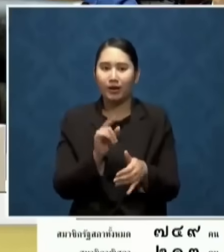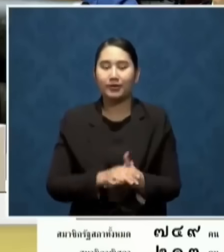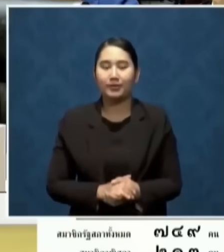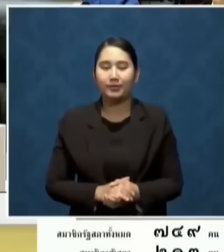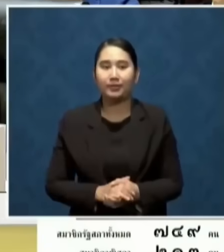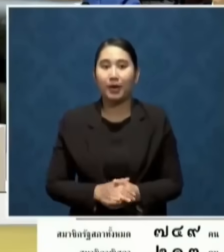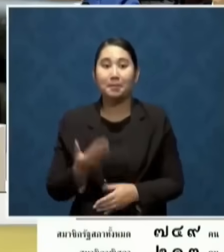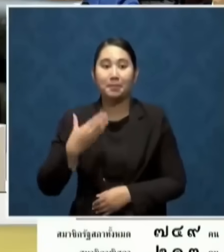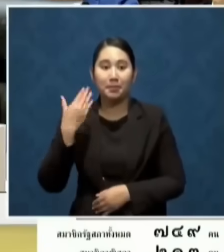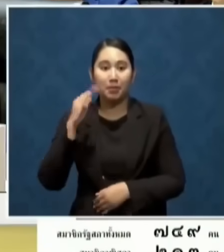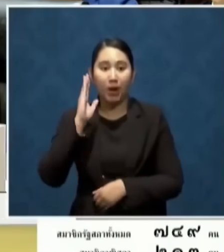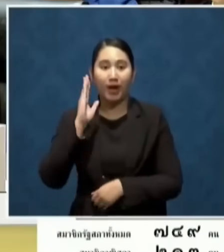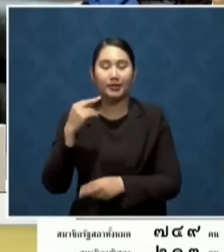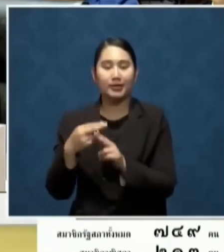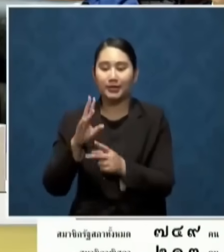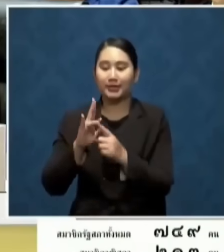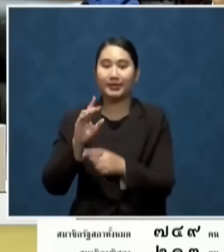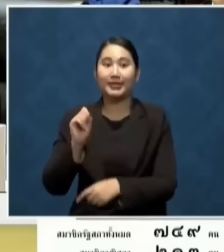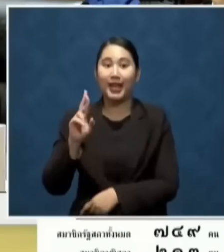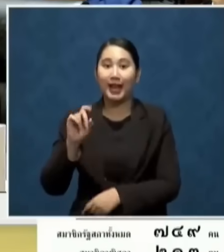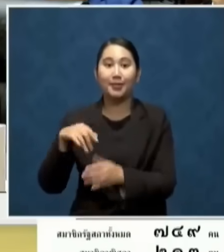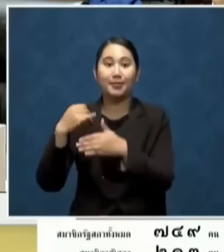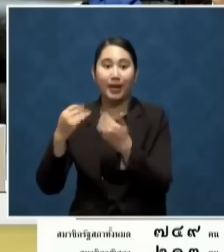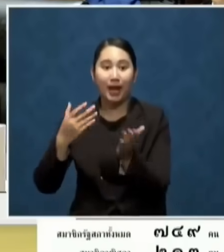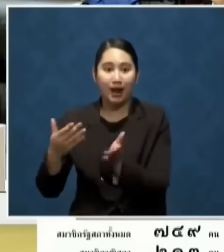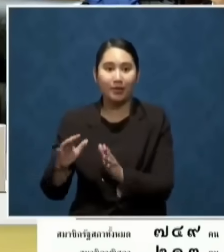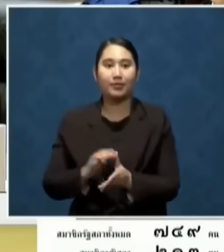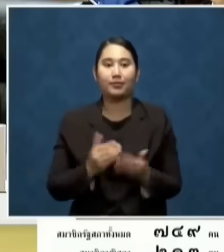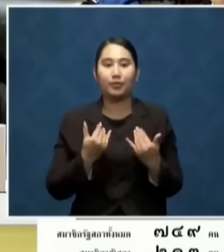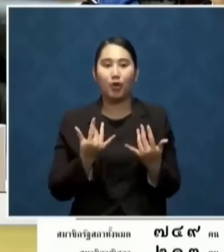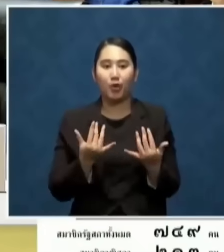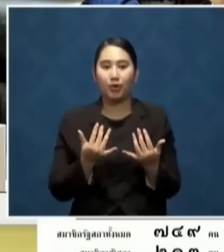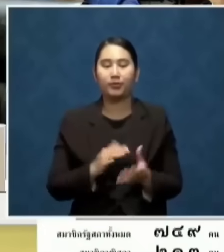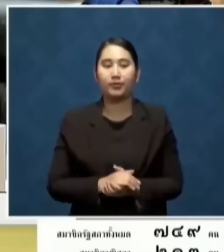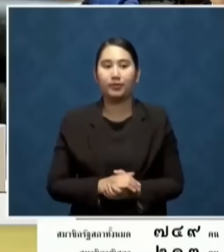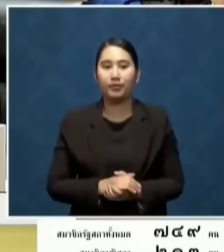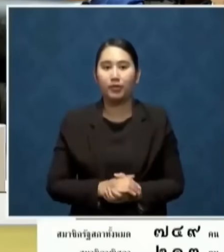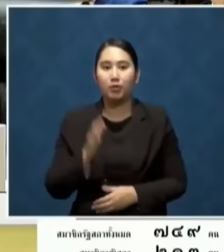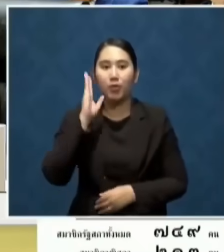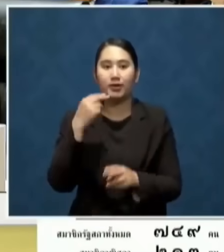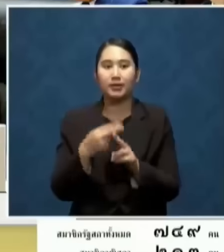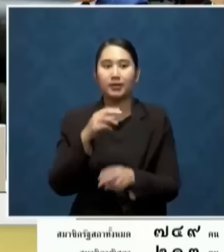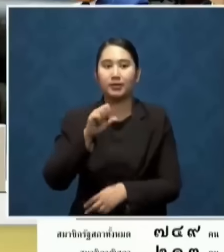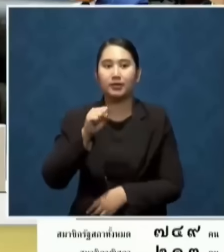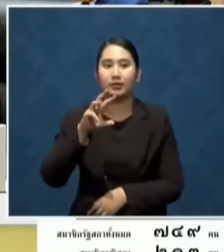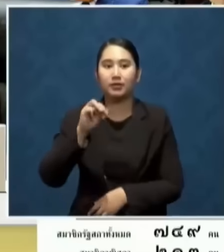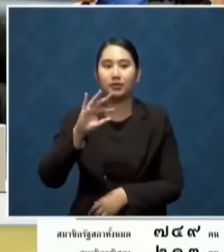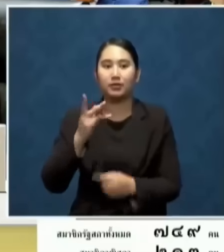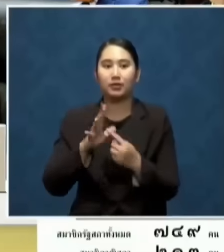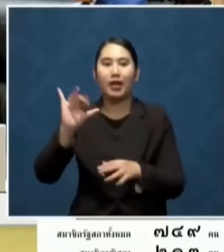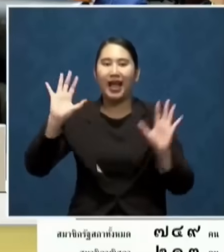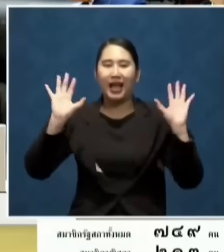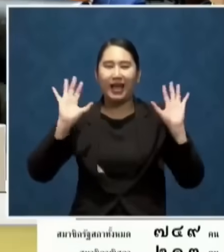ราถ้าสมมติมันยุยงปลุกปลั่นได้ด้วยข้อมูลและการชักจูงการโฆษณาชวนเชื่อผมคิดว่าค่านิยม12